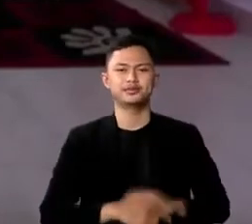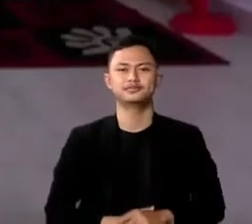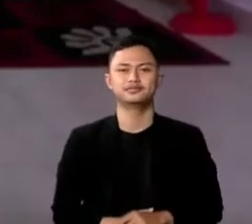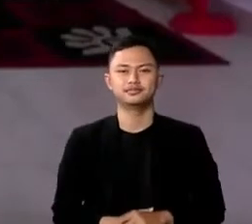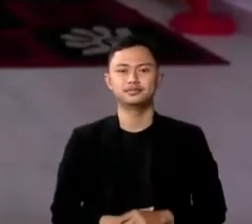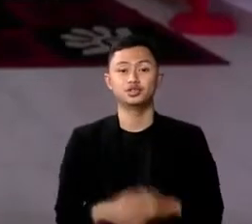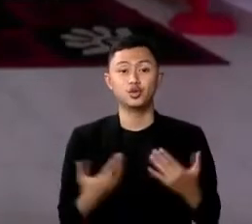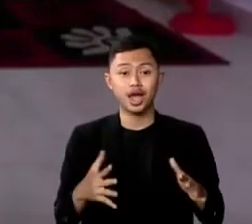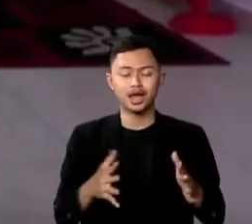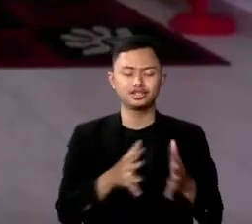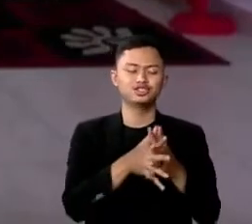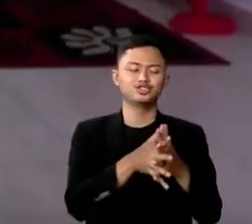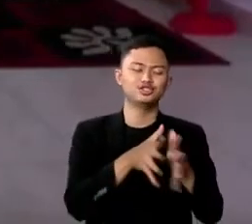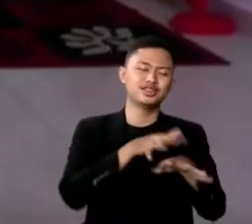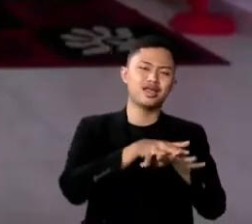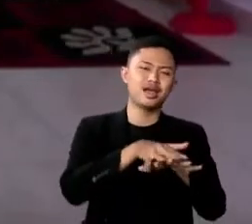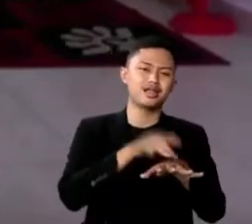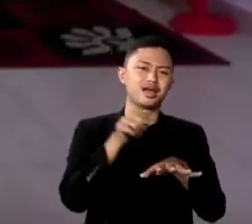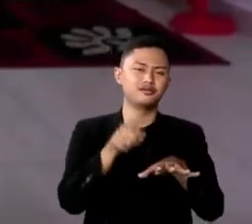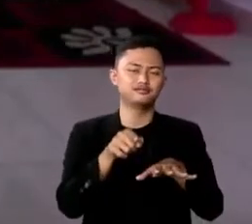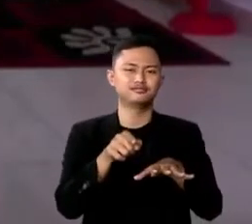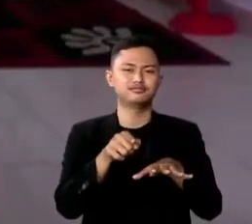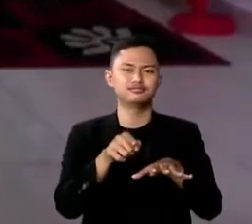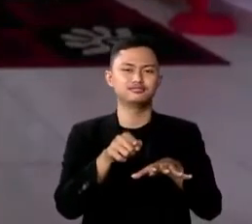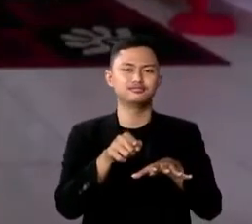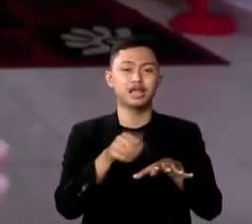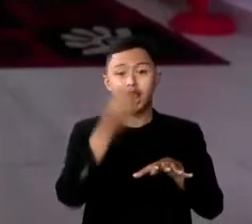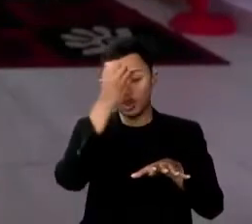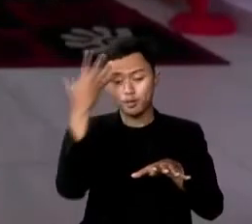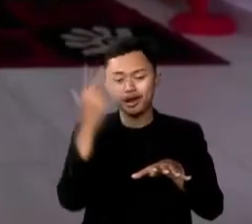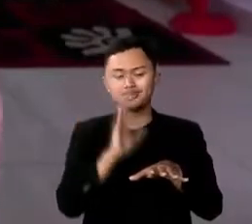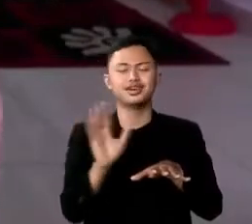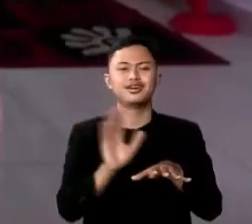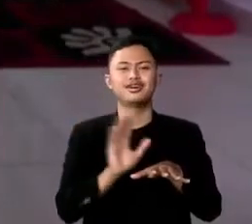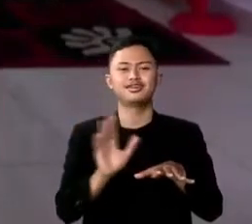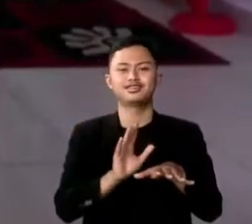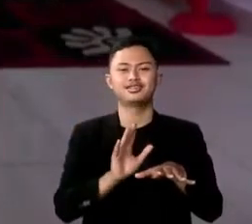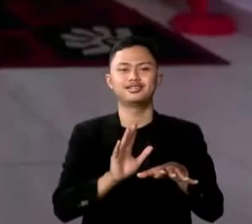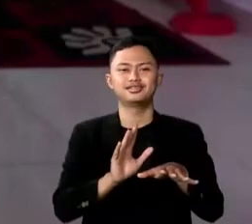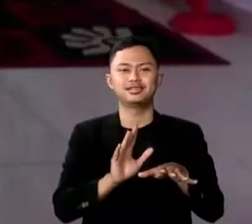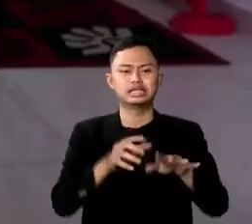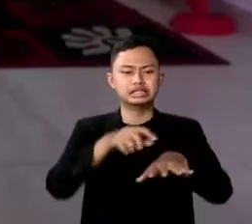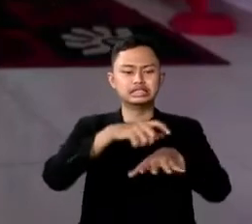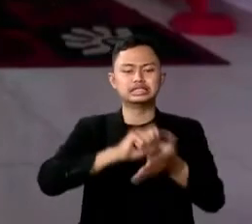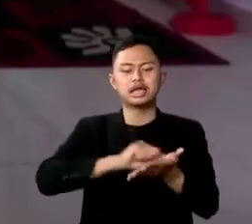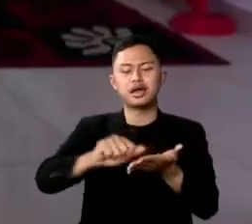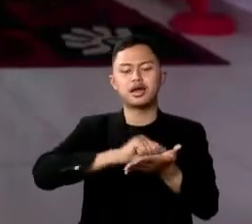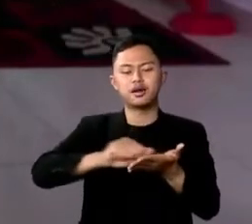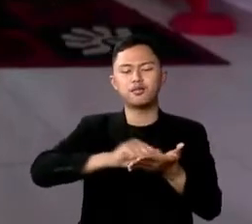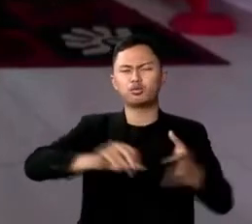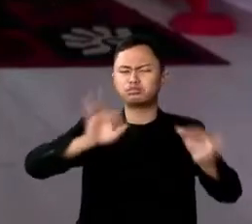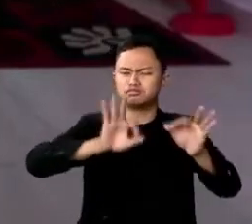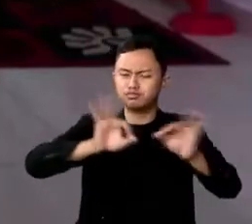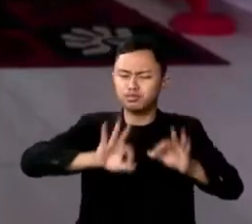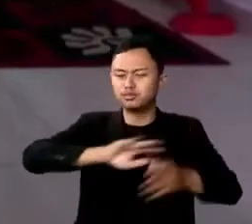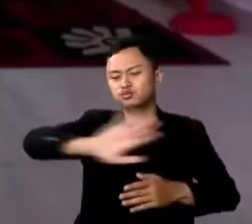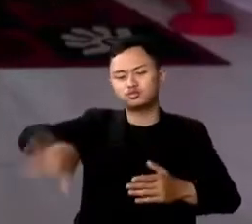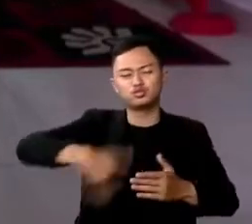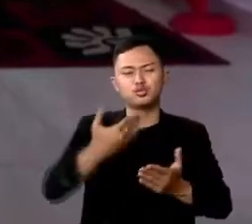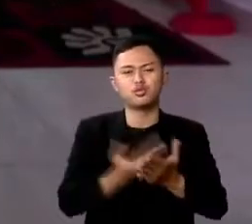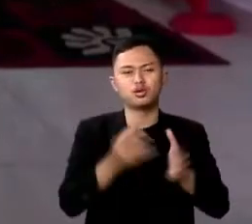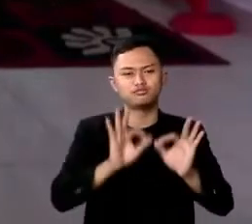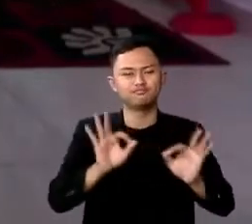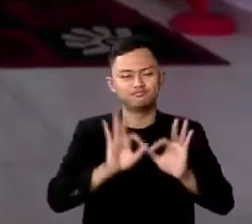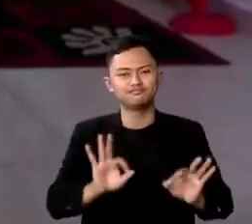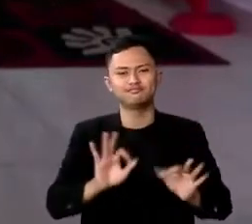lalu cucilah tanganmu janganlah sampai lupa memakai sabun hingga bersih semua